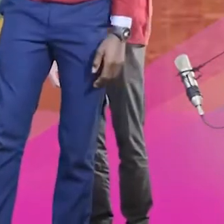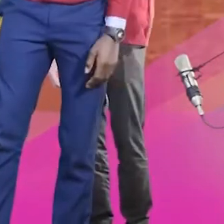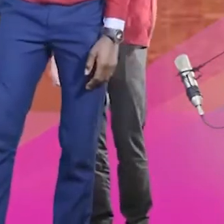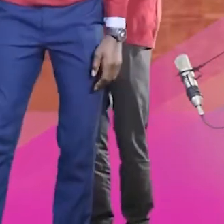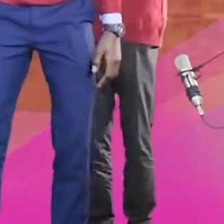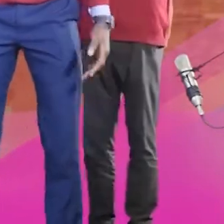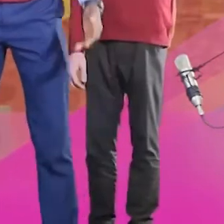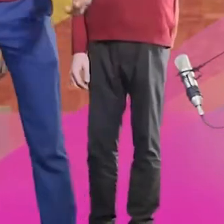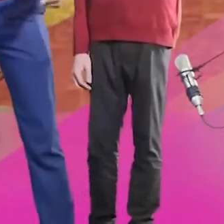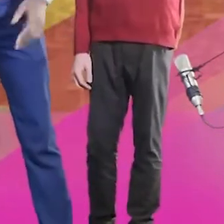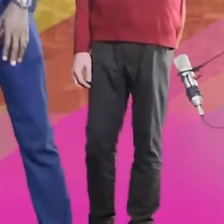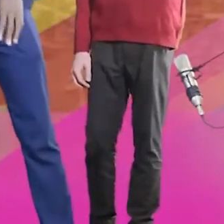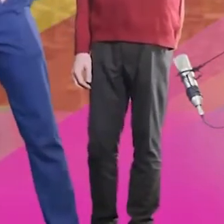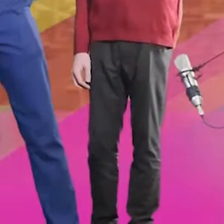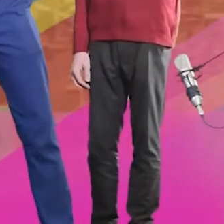yamisegeto